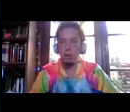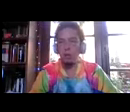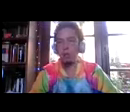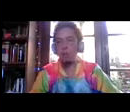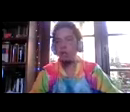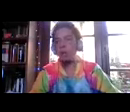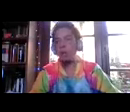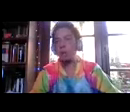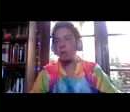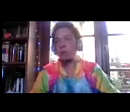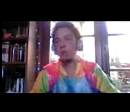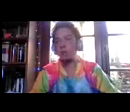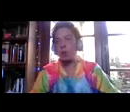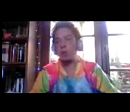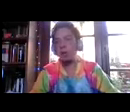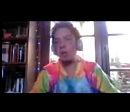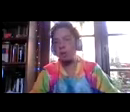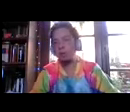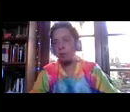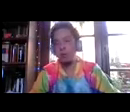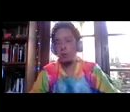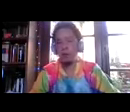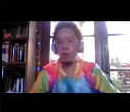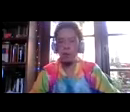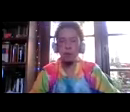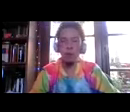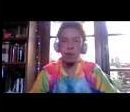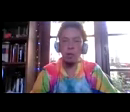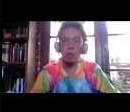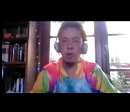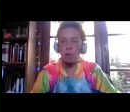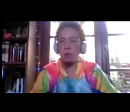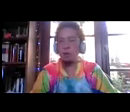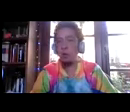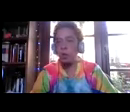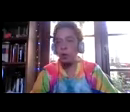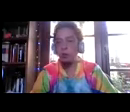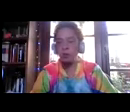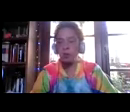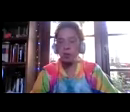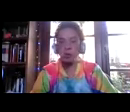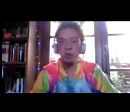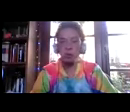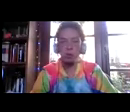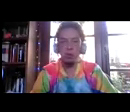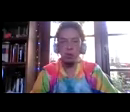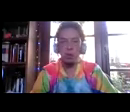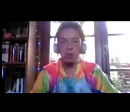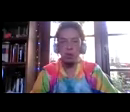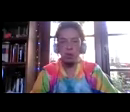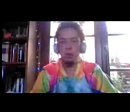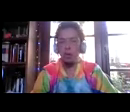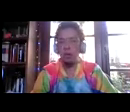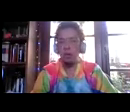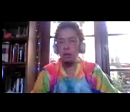COVID-19, quelques de nos activités ont été transférées à des espaces virtuels, même si on